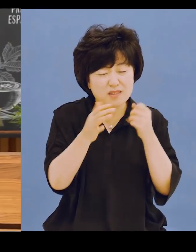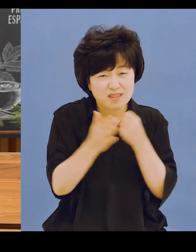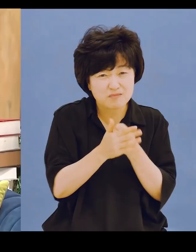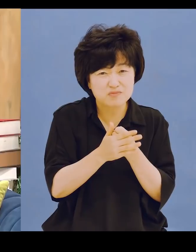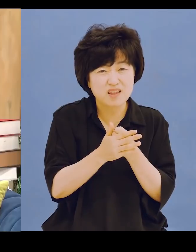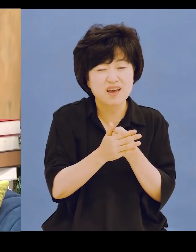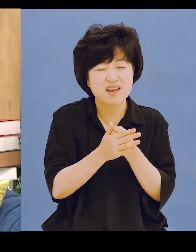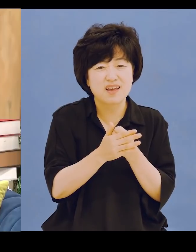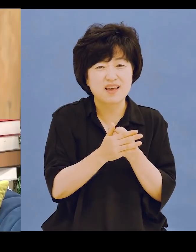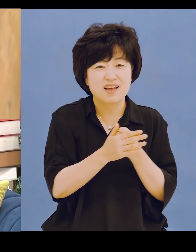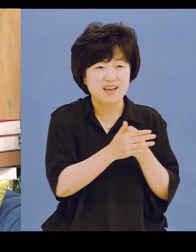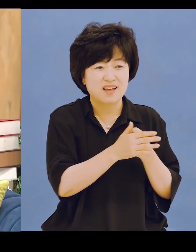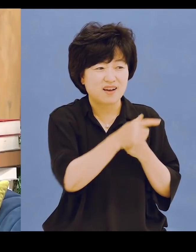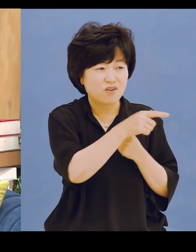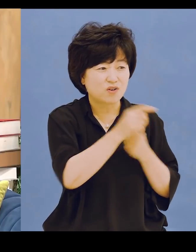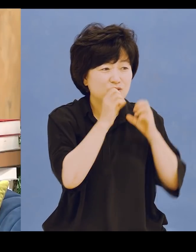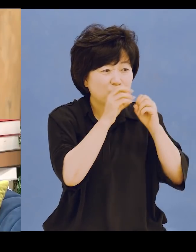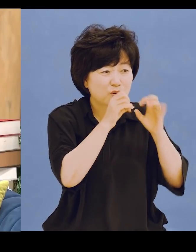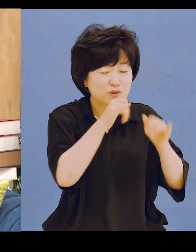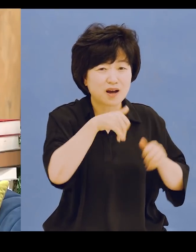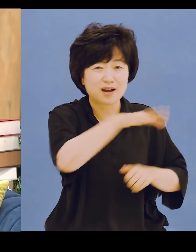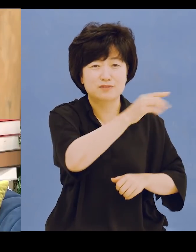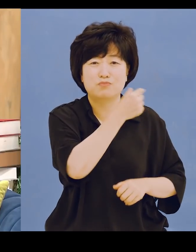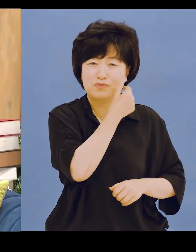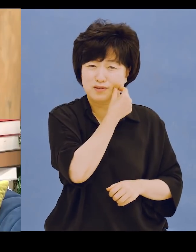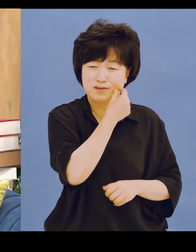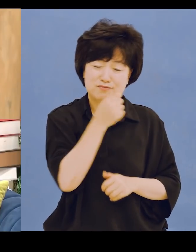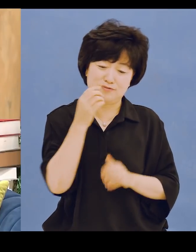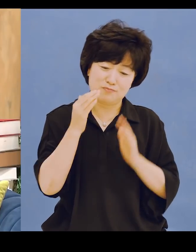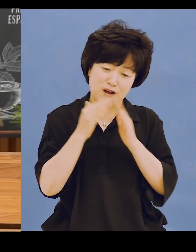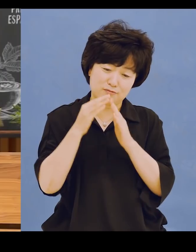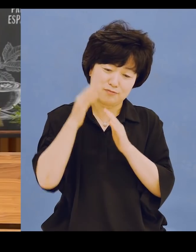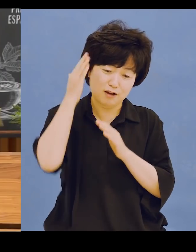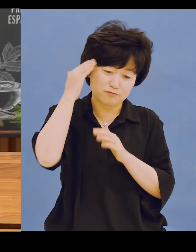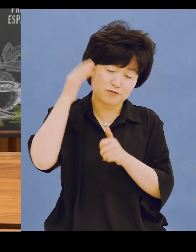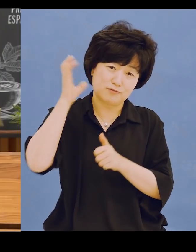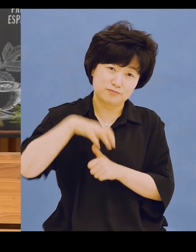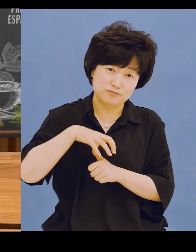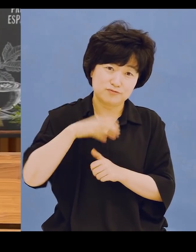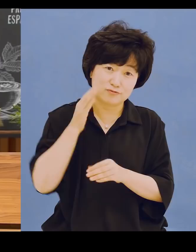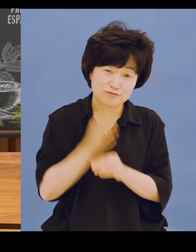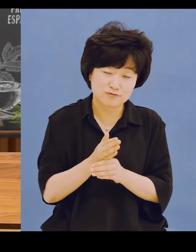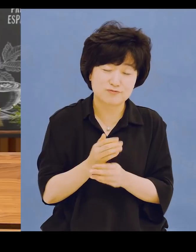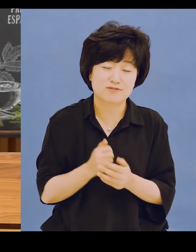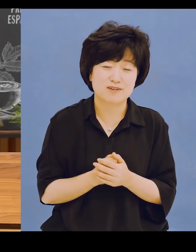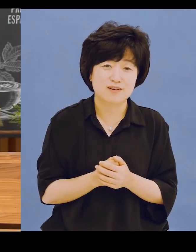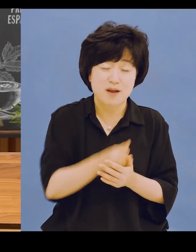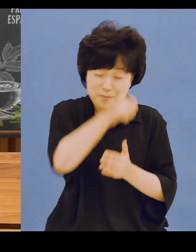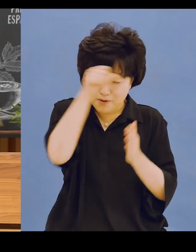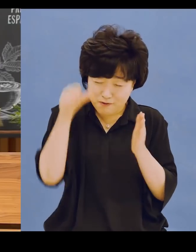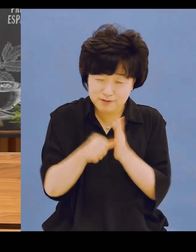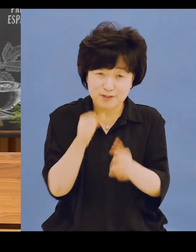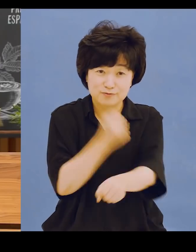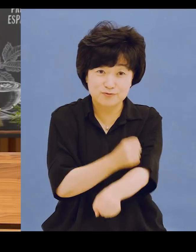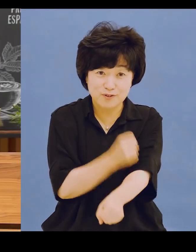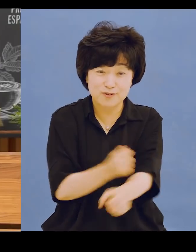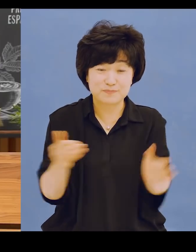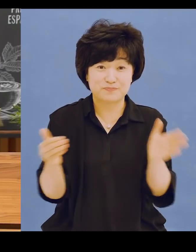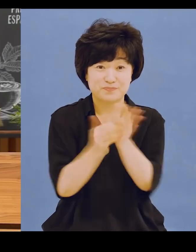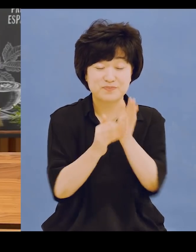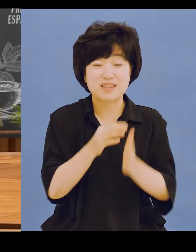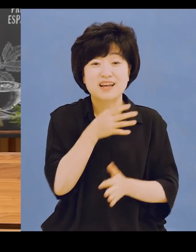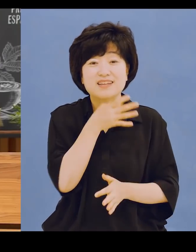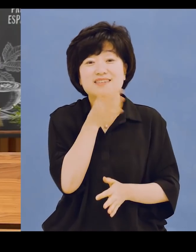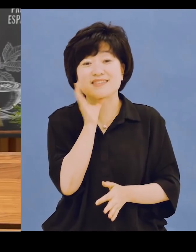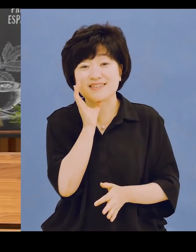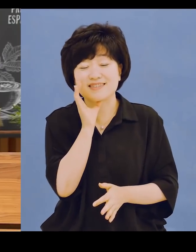들어가고 계신데. 예, 못 들어가고 있죠. 이제 그만하셔도 되지 않겠냐. 이제 그 한평생을 그곳에서 이렇게 예. 고생 수고하셨으니 예. 이제